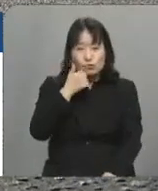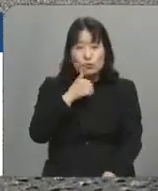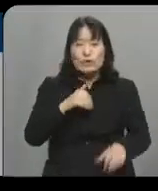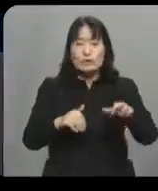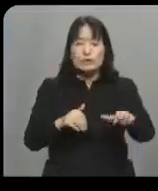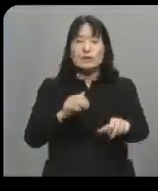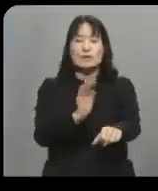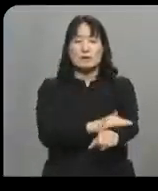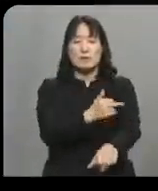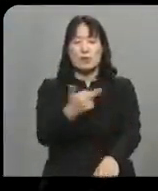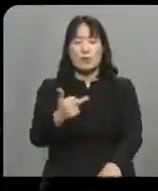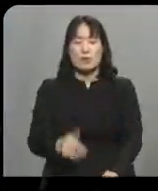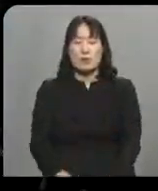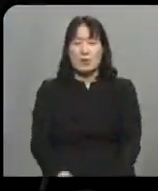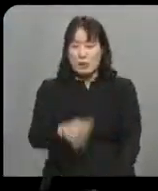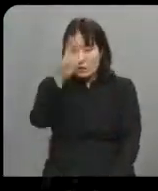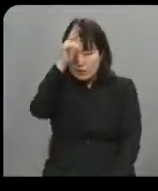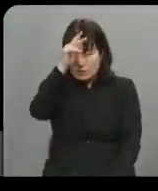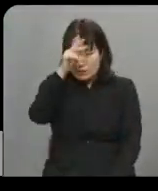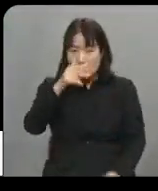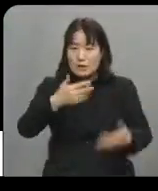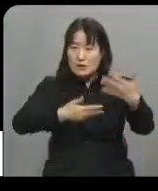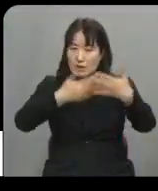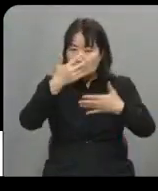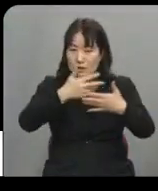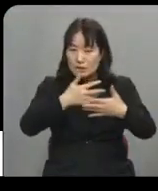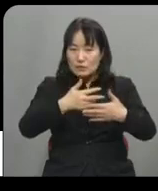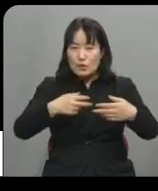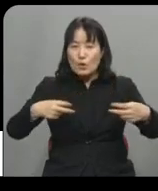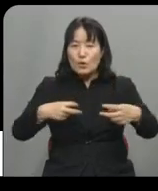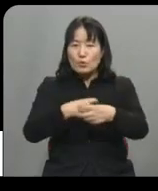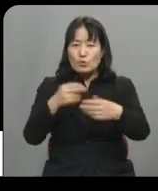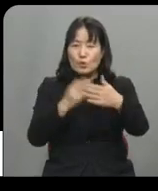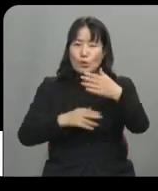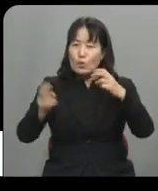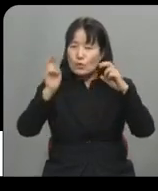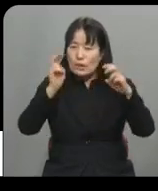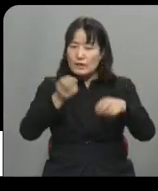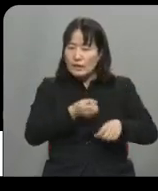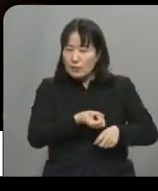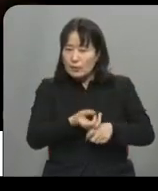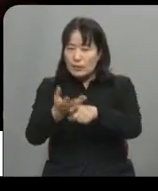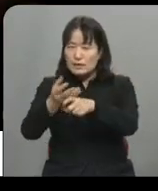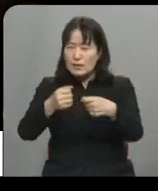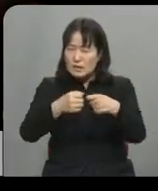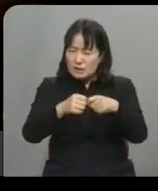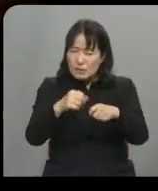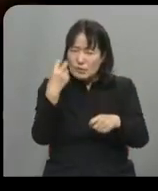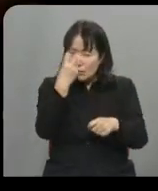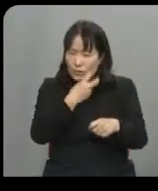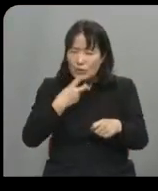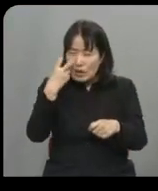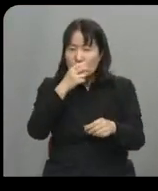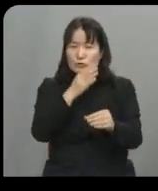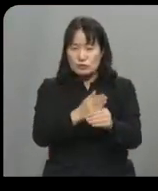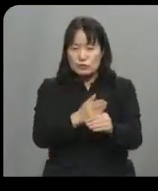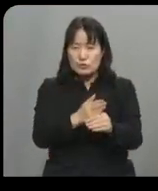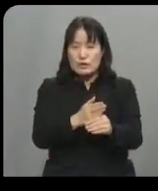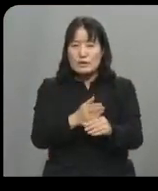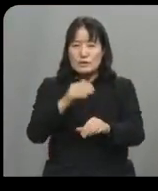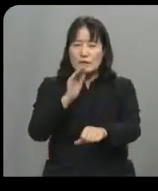있습니다. 경찰은 해당 사고 영상을 도로교통공단에 보내 정밀 분석을 의뢰했다면서 분석 결과에